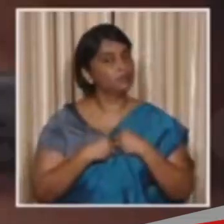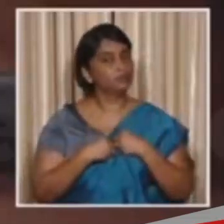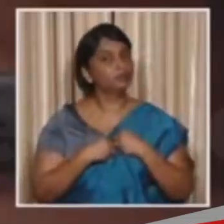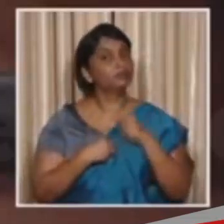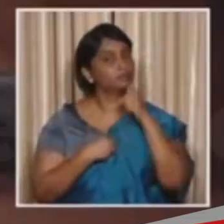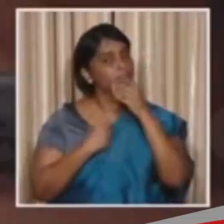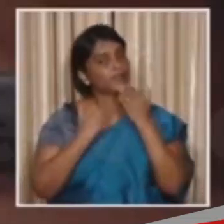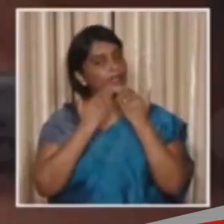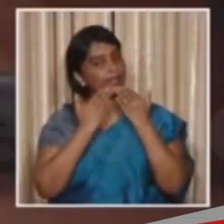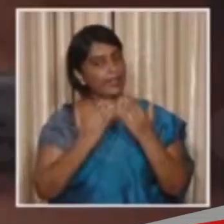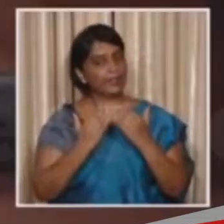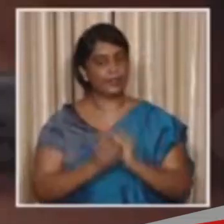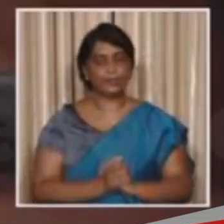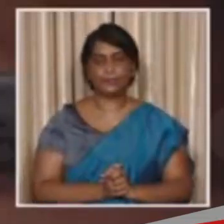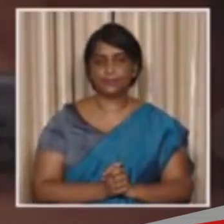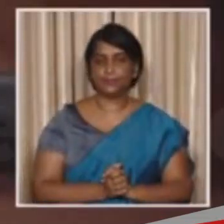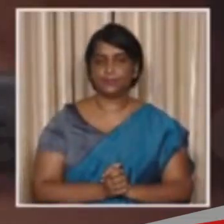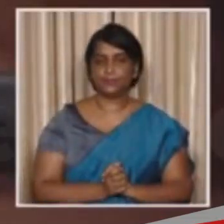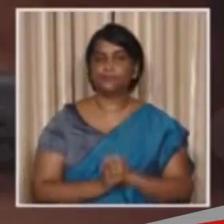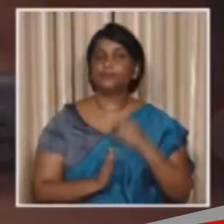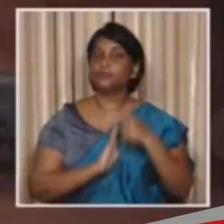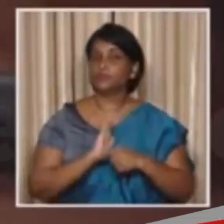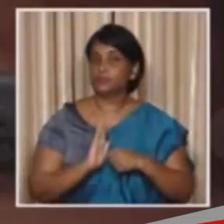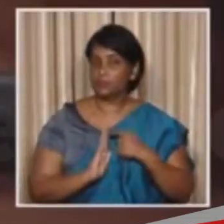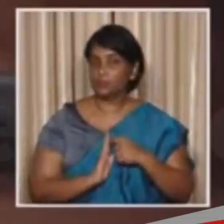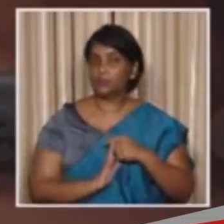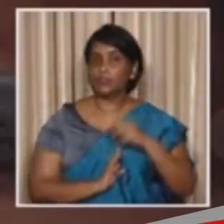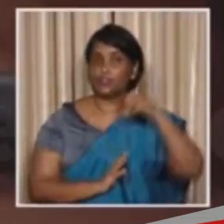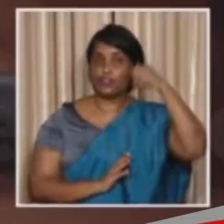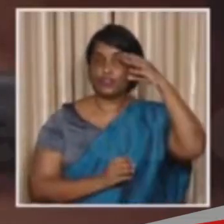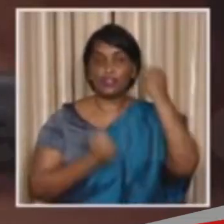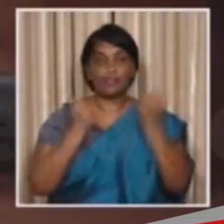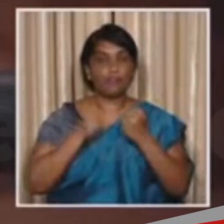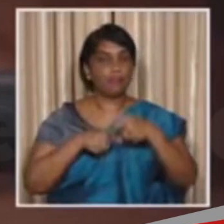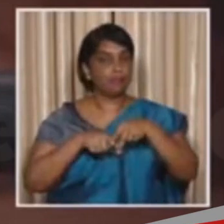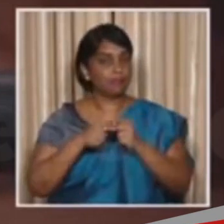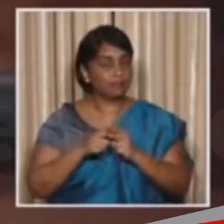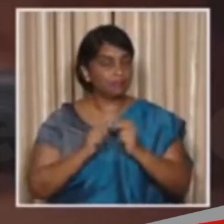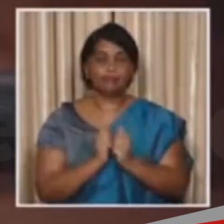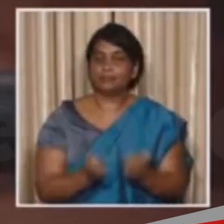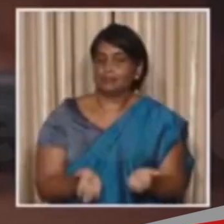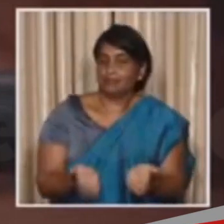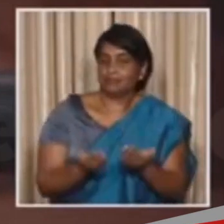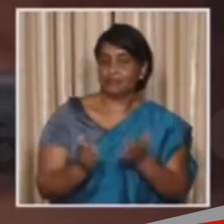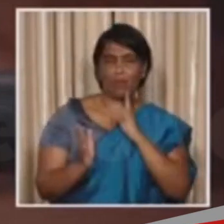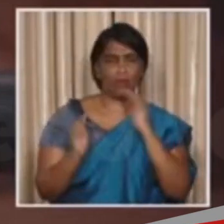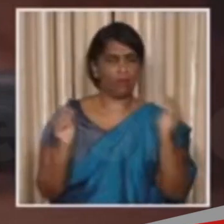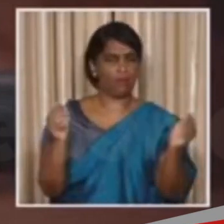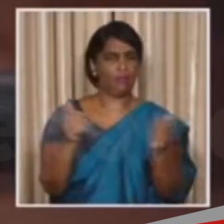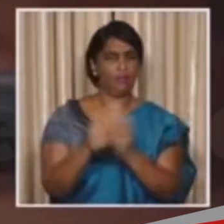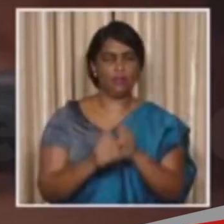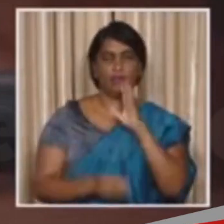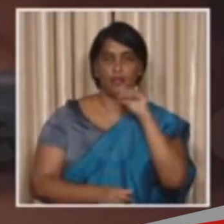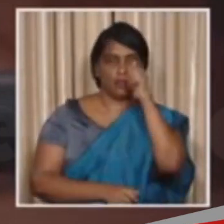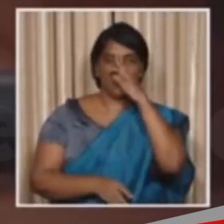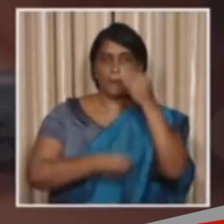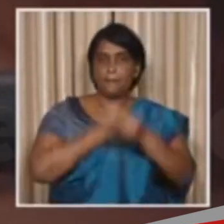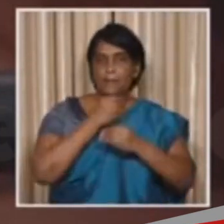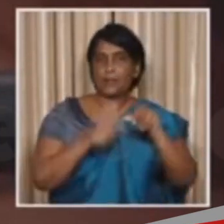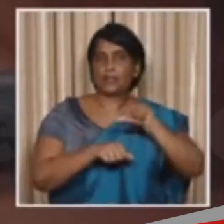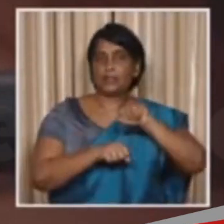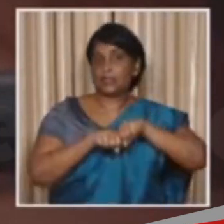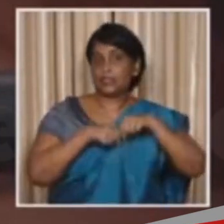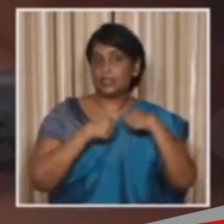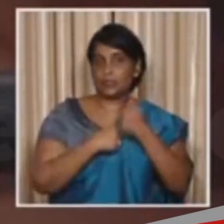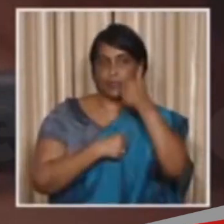ඔබතුමාට ස්තුතිවන්ත වෙනවා. ශ්‍රී ලංකාව විදුලි වාහන එකලස් කිරීමේ දිරිගැන්වීම මුවාවී ජාවාරම්කාර සමාගමකට